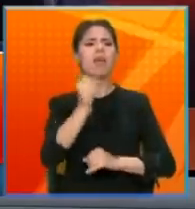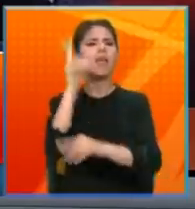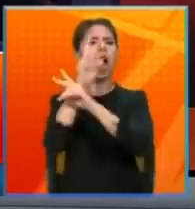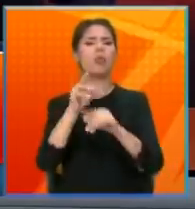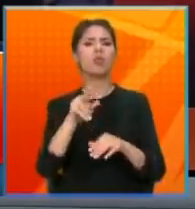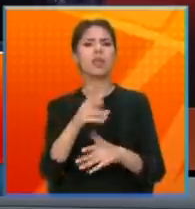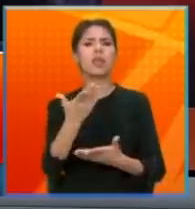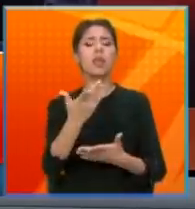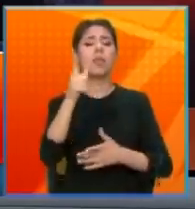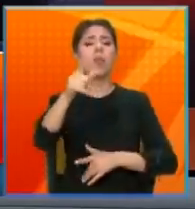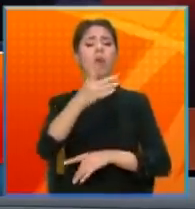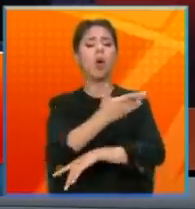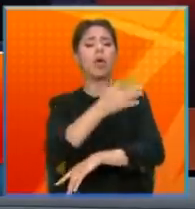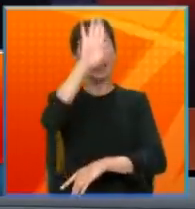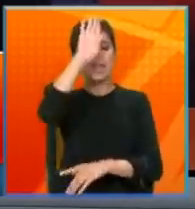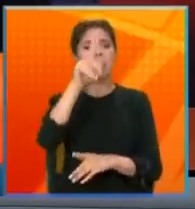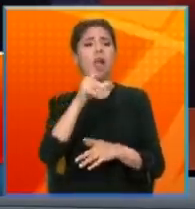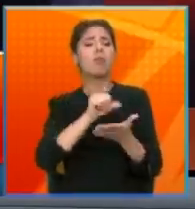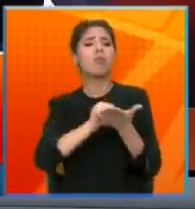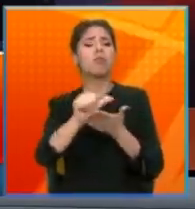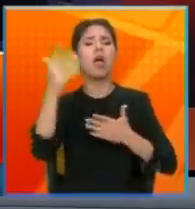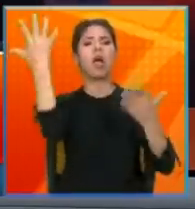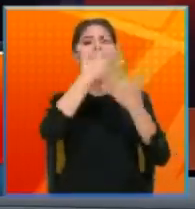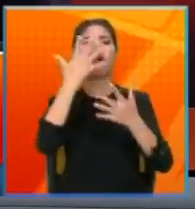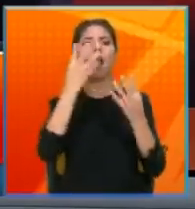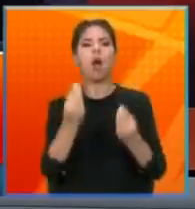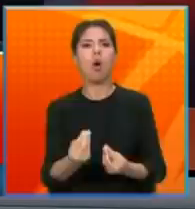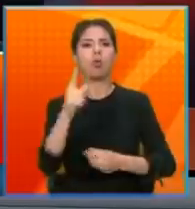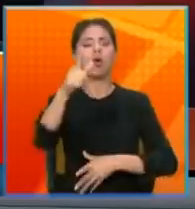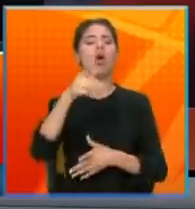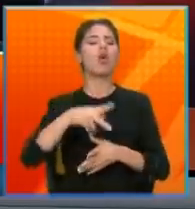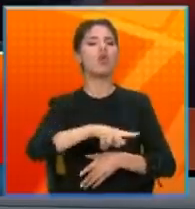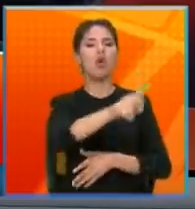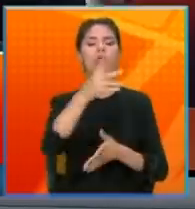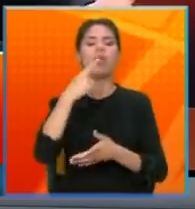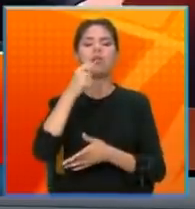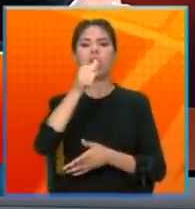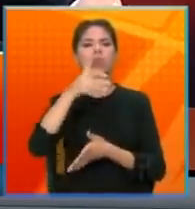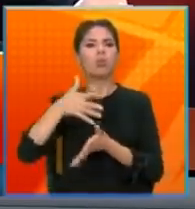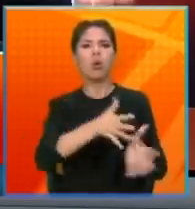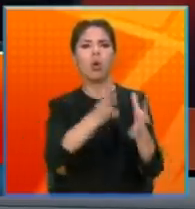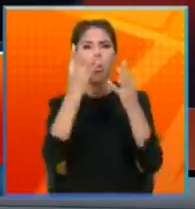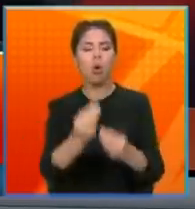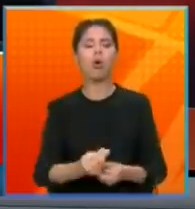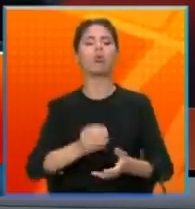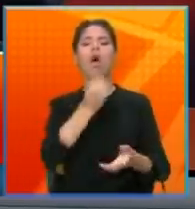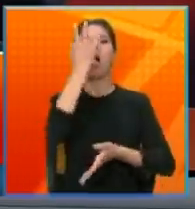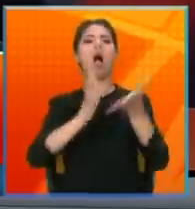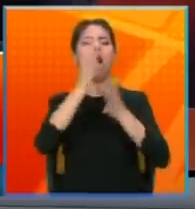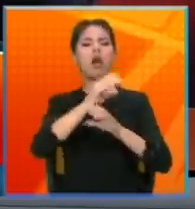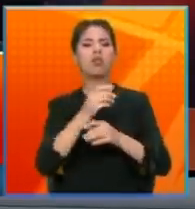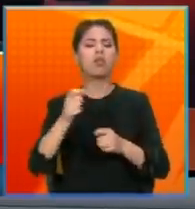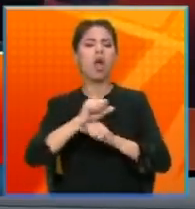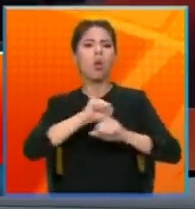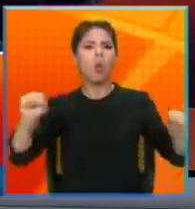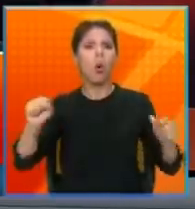Koca kent bir anda zifiri karanlığa gömüldü. Yollardan azgın nehirler aktı. Ağaçlar yerlerinden söküldü. Dallar koptu